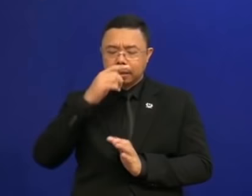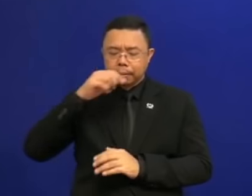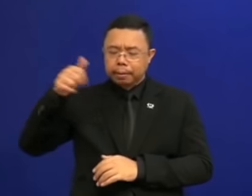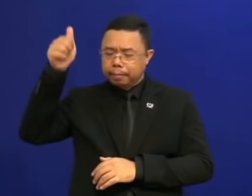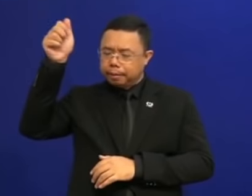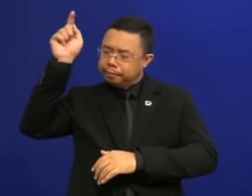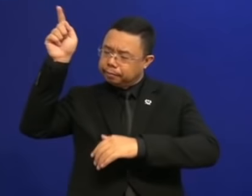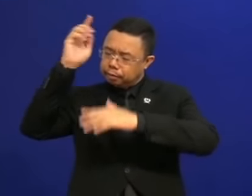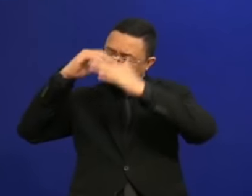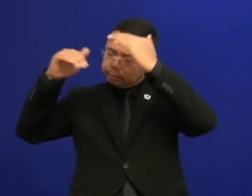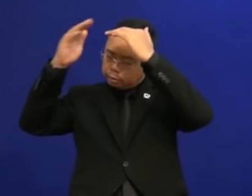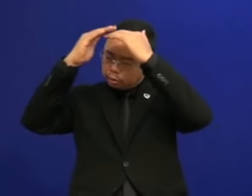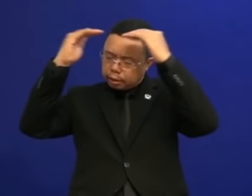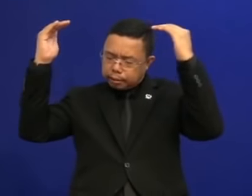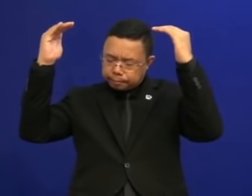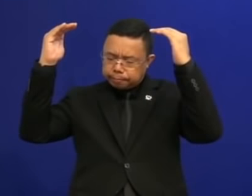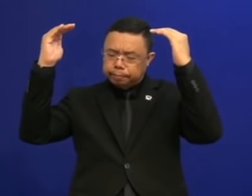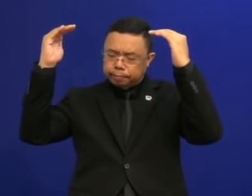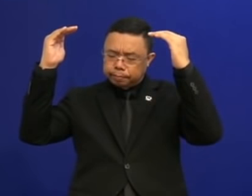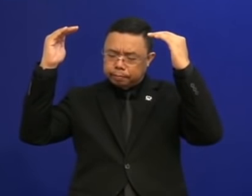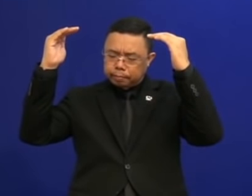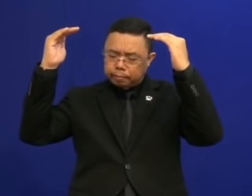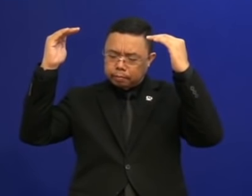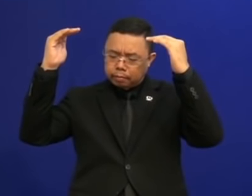Bapa di dalam surga,